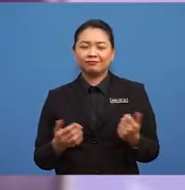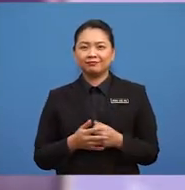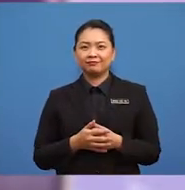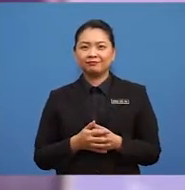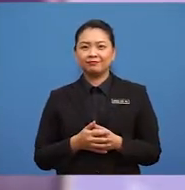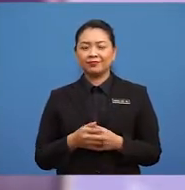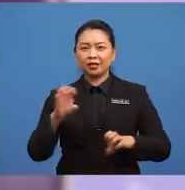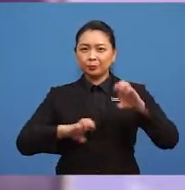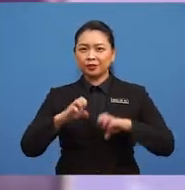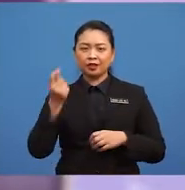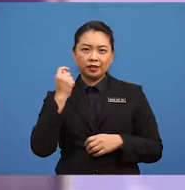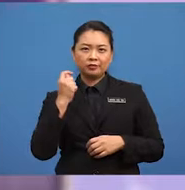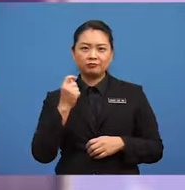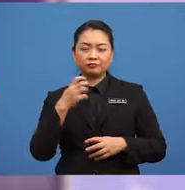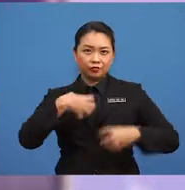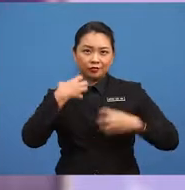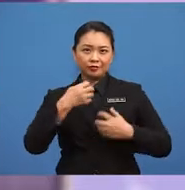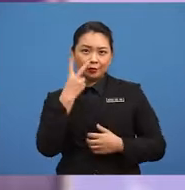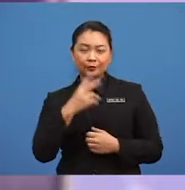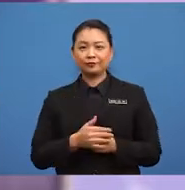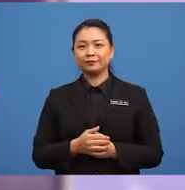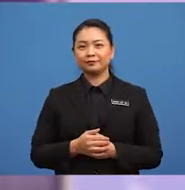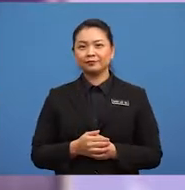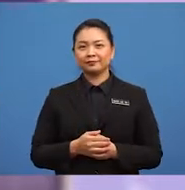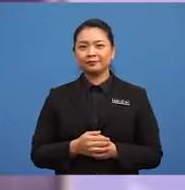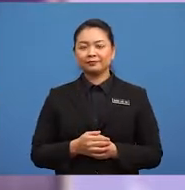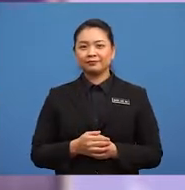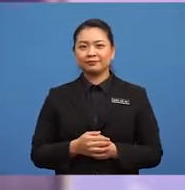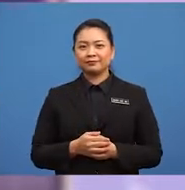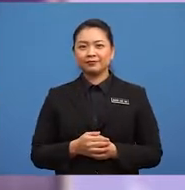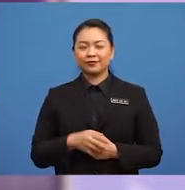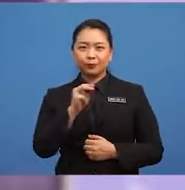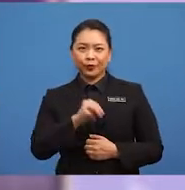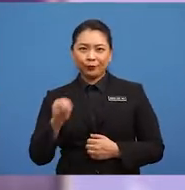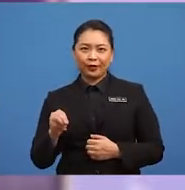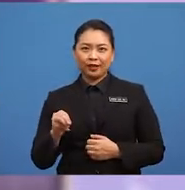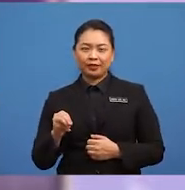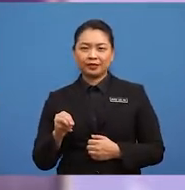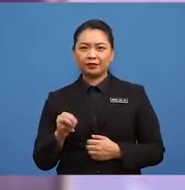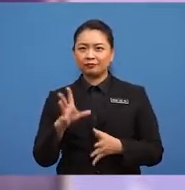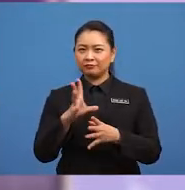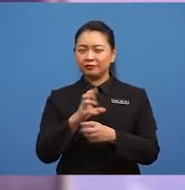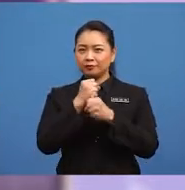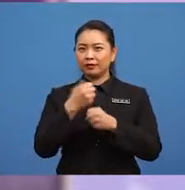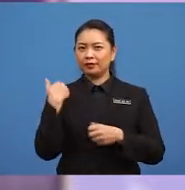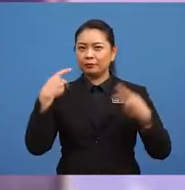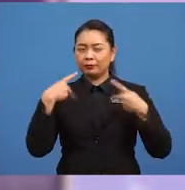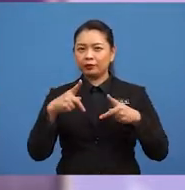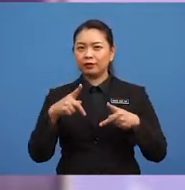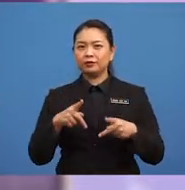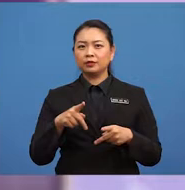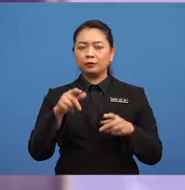Menarik juga kan eksperimen yang ditunjukkan oleh Cikgu Suhaida tu? Diharap murid-murid berkesempatan untuk